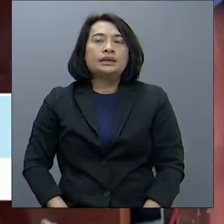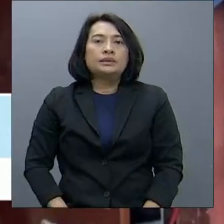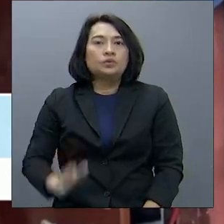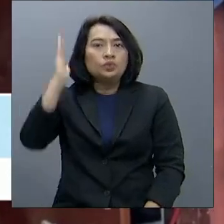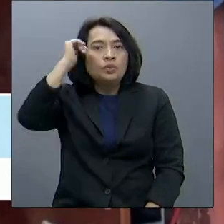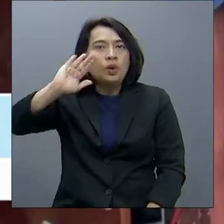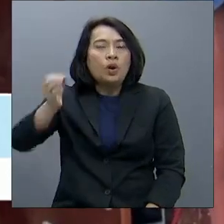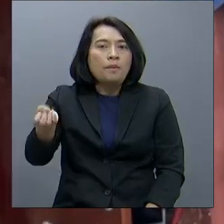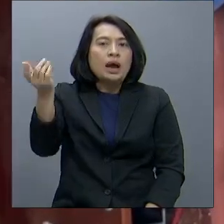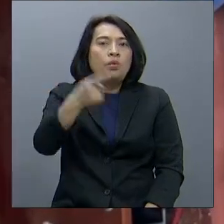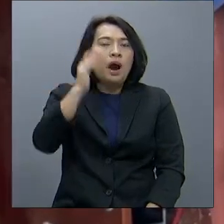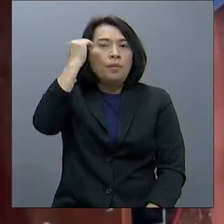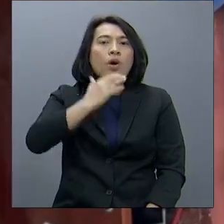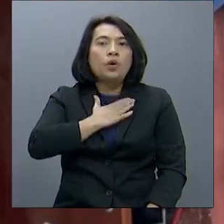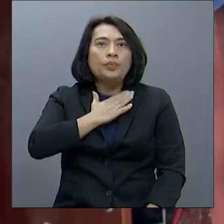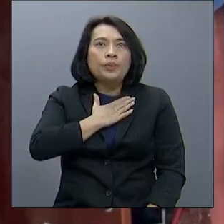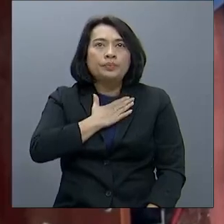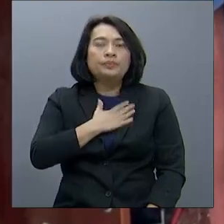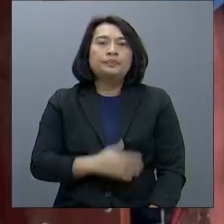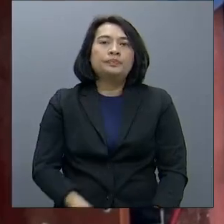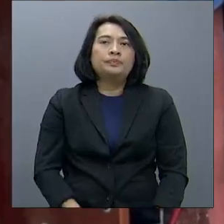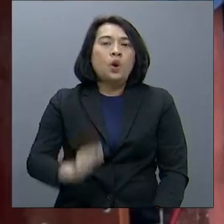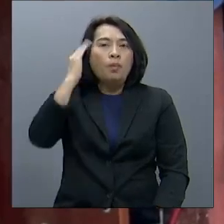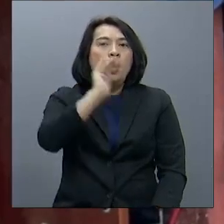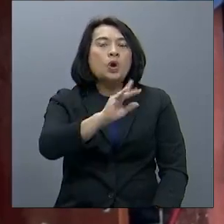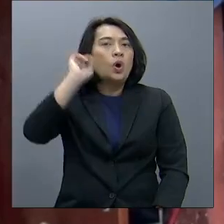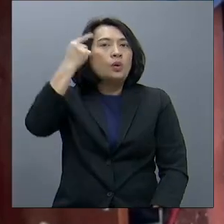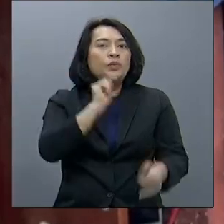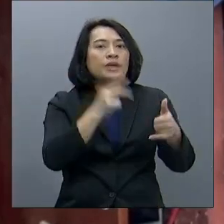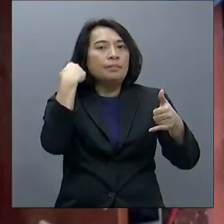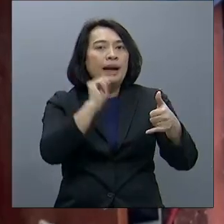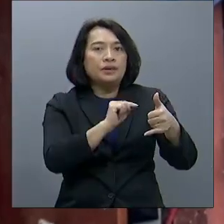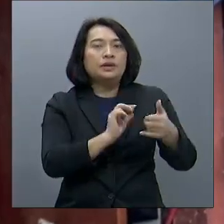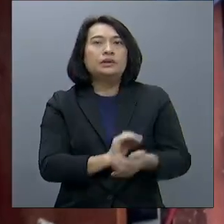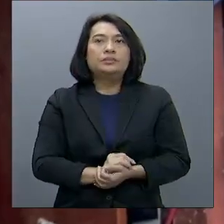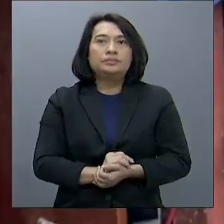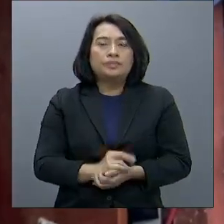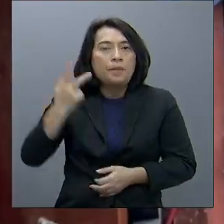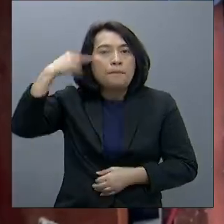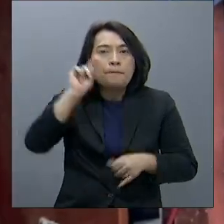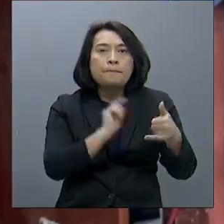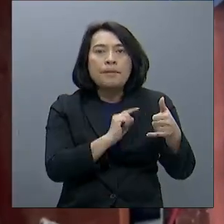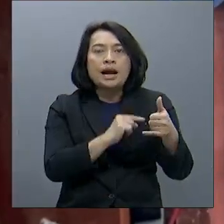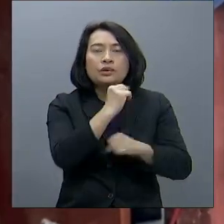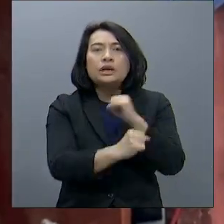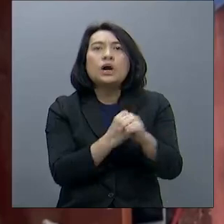ก่กับพ่อผมหน่อยด้วยนะพ่อเขาเนี่ย แล้วท่านสะทอนรู้ไหมคะว่าคุณป้าสมนึกเขาอายุประมาณเท่